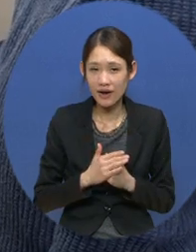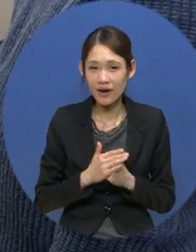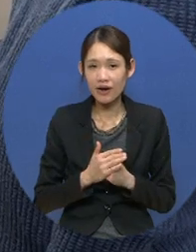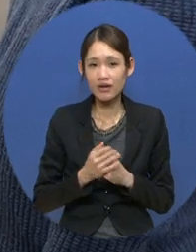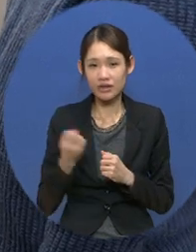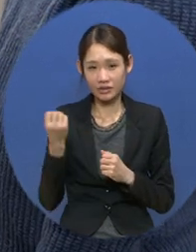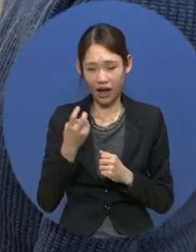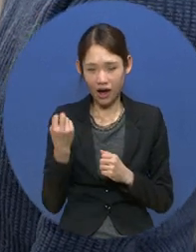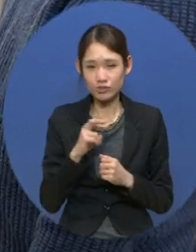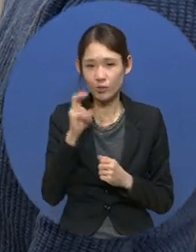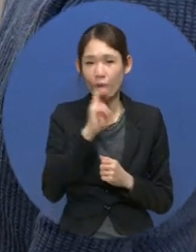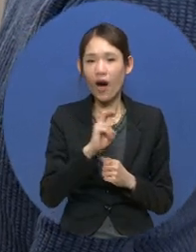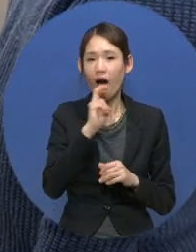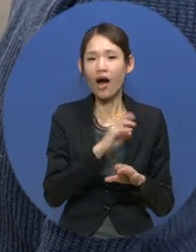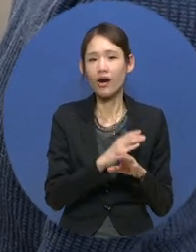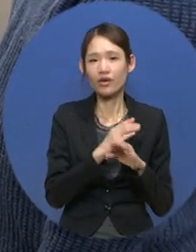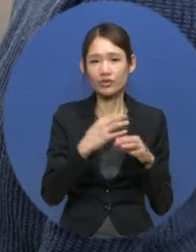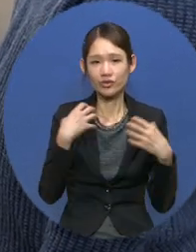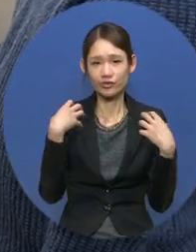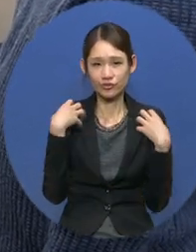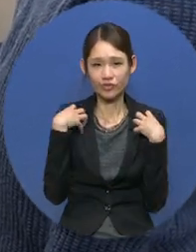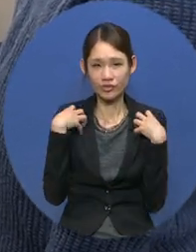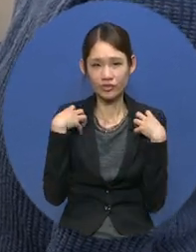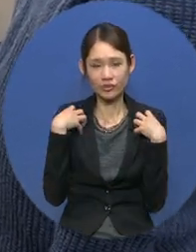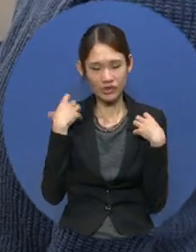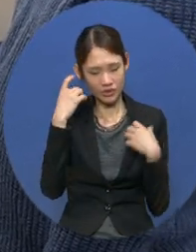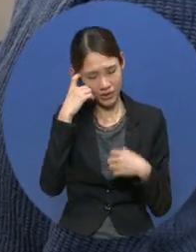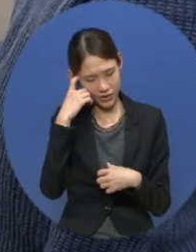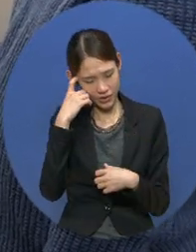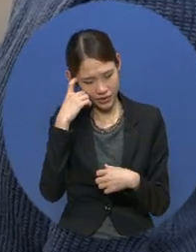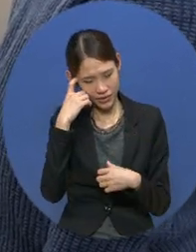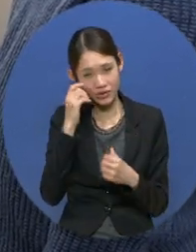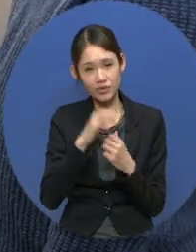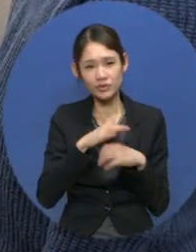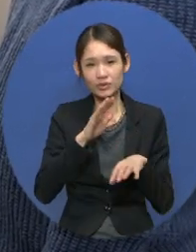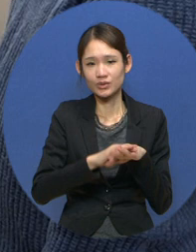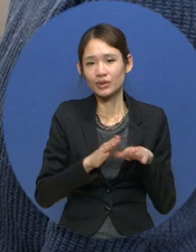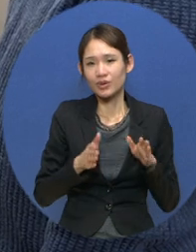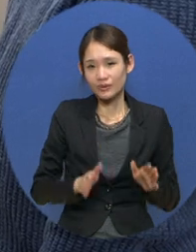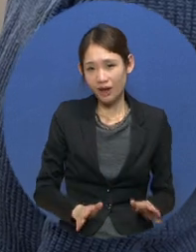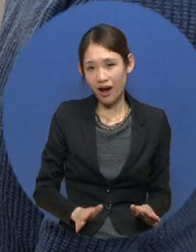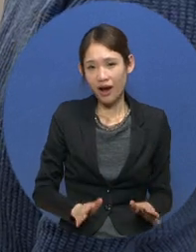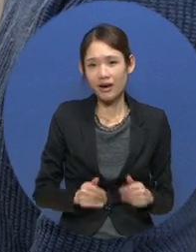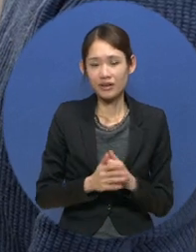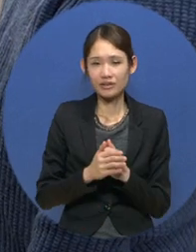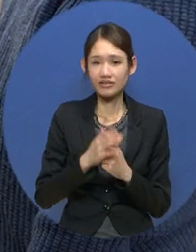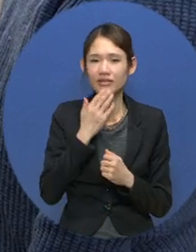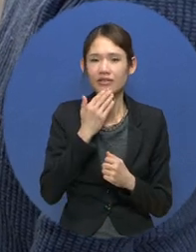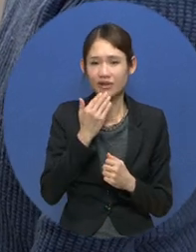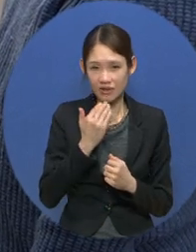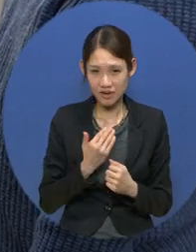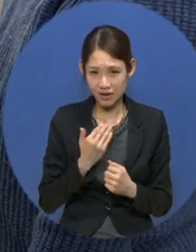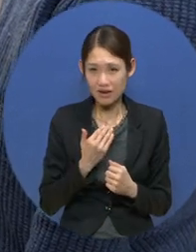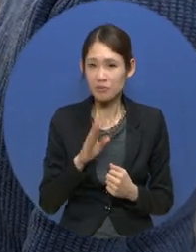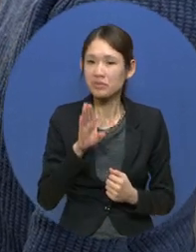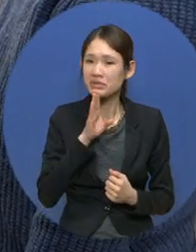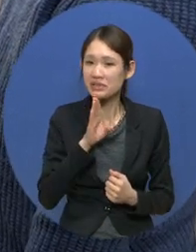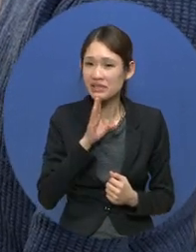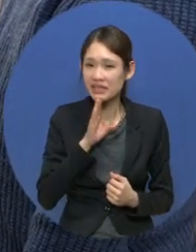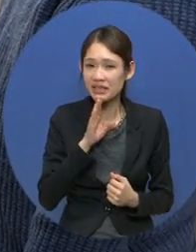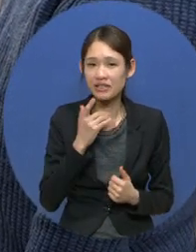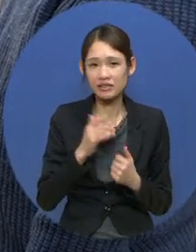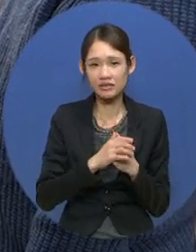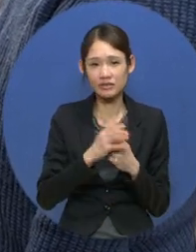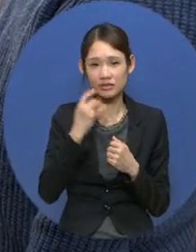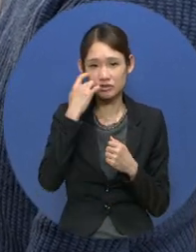자꾸 노래를 하다가 어깨도 신경 써야 되고 손도 내려야 되고 턱도 내려야 되고 그렇잖아. 그러니까